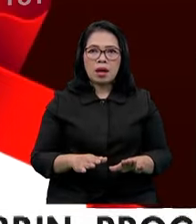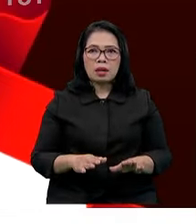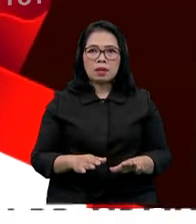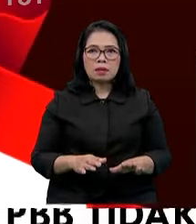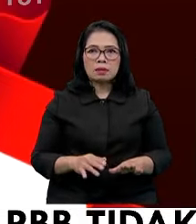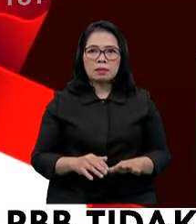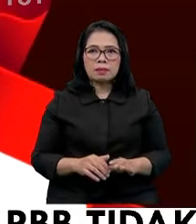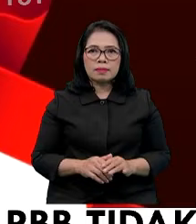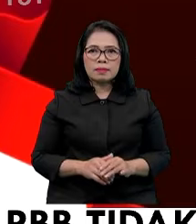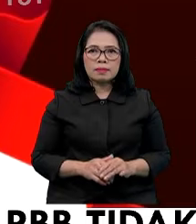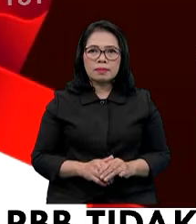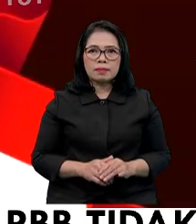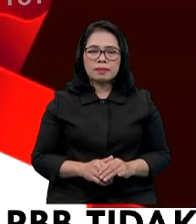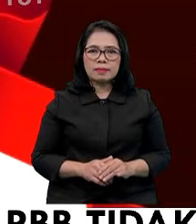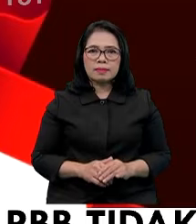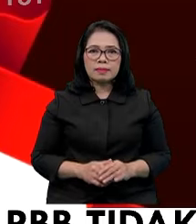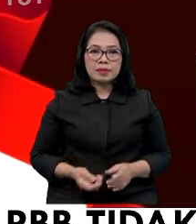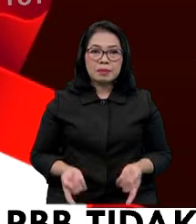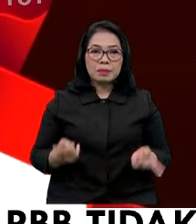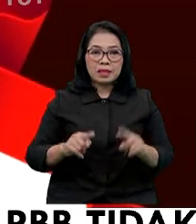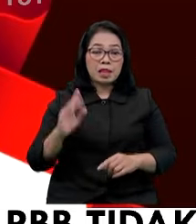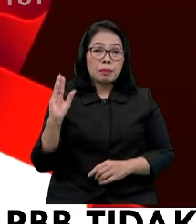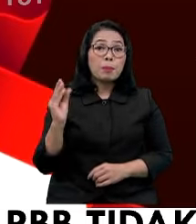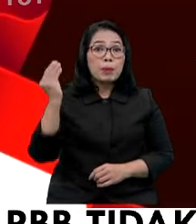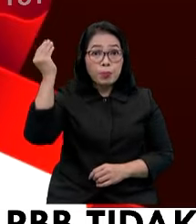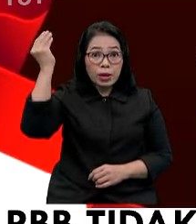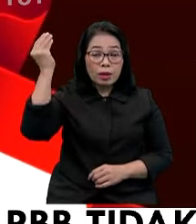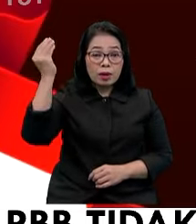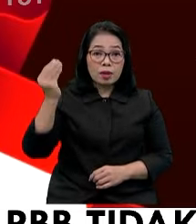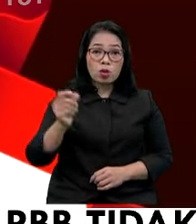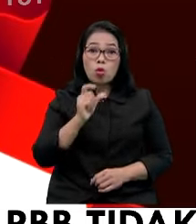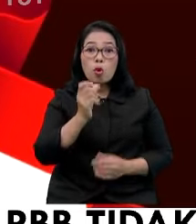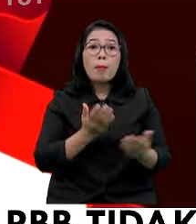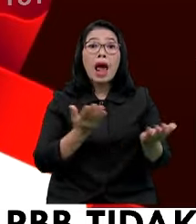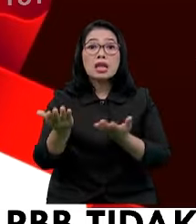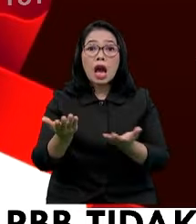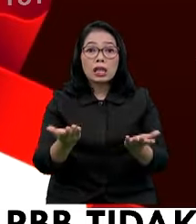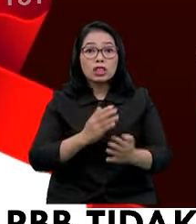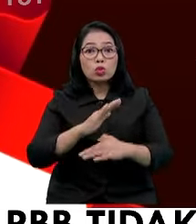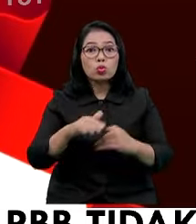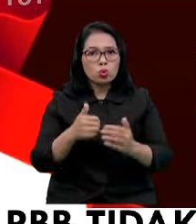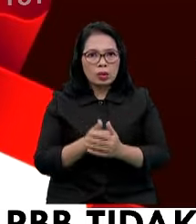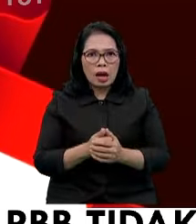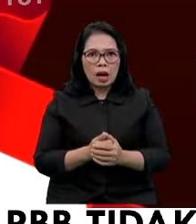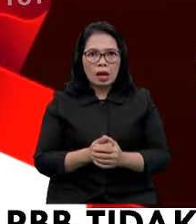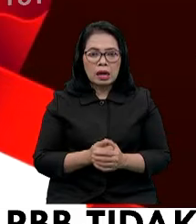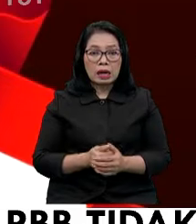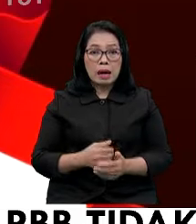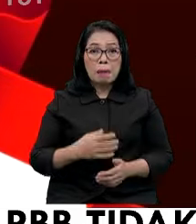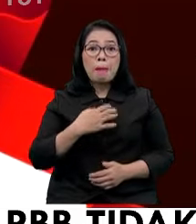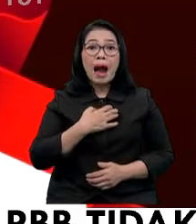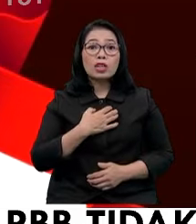setelah jadi pemimpin dengan pelayanan untuk seluruhnya yang saya maksud juga